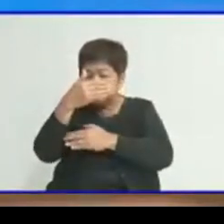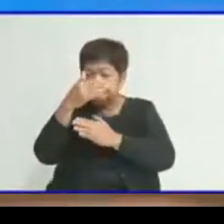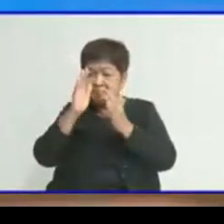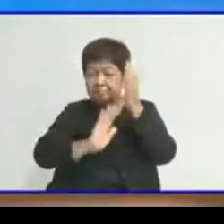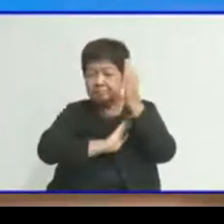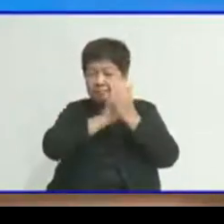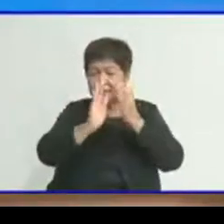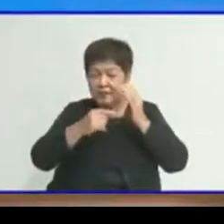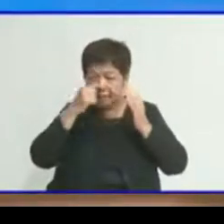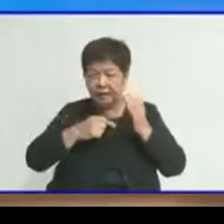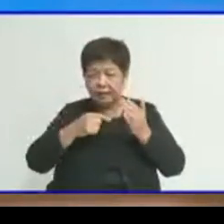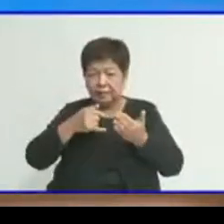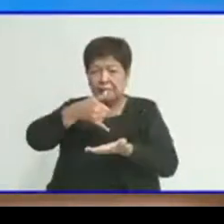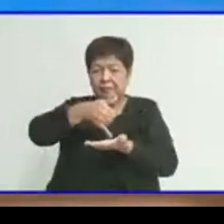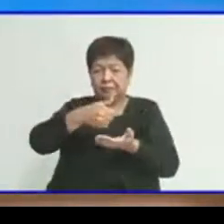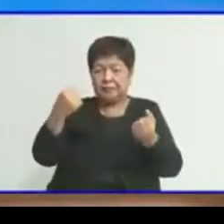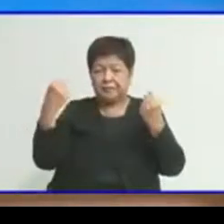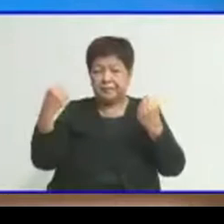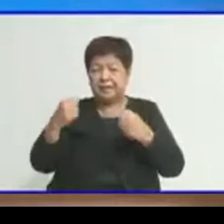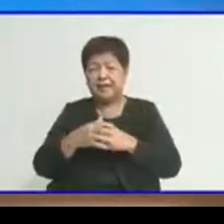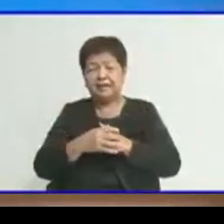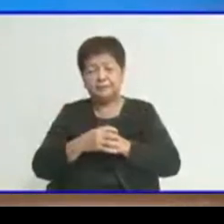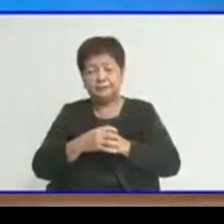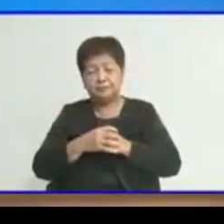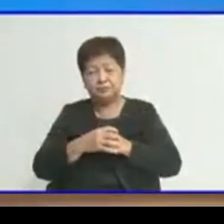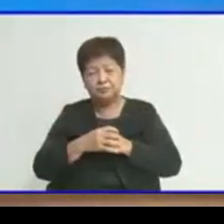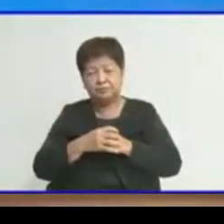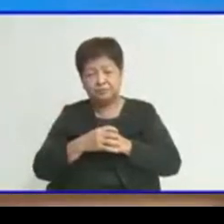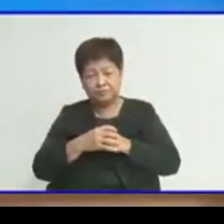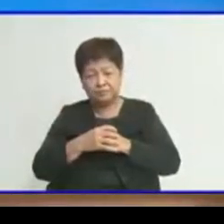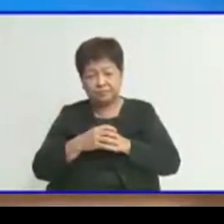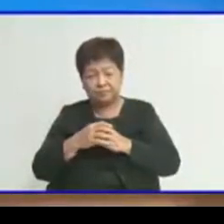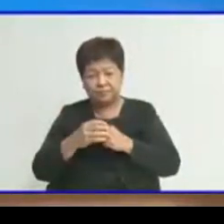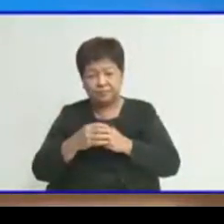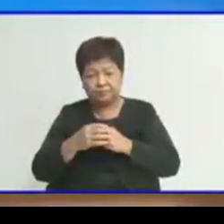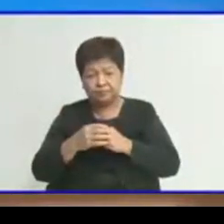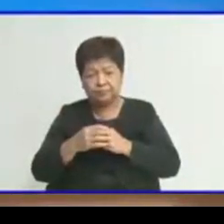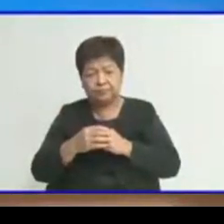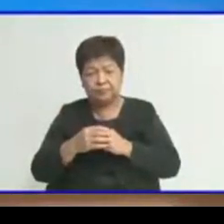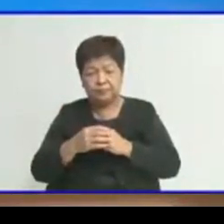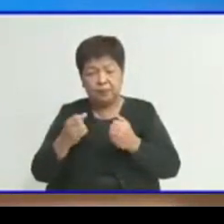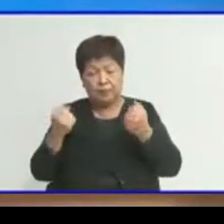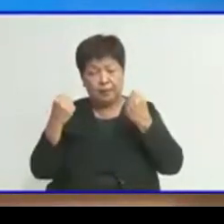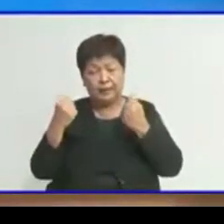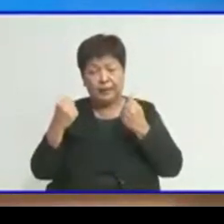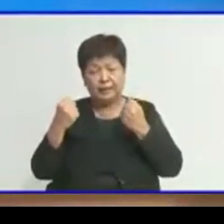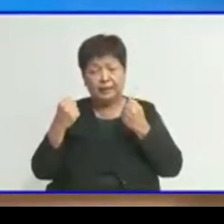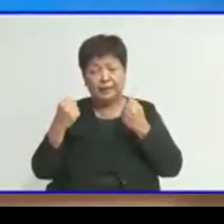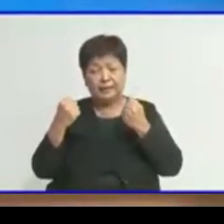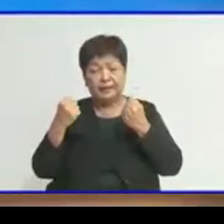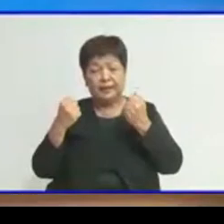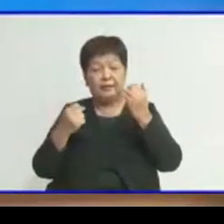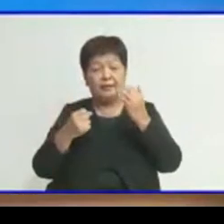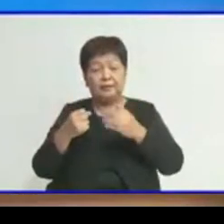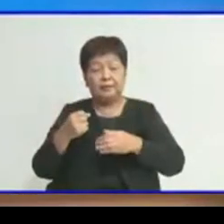ศมั่นคงจากความสัมพันธ์ระหว่างประเทศประเด็นข้อ issue ใหม่ที่เพิ่มมาก็คือความมั่นคงด้านสาธารณสุขอย่างสถานการณ์ปัจ